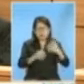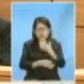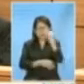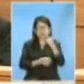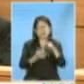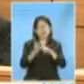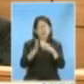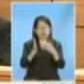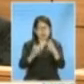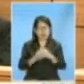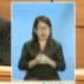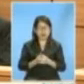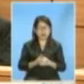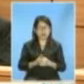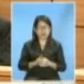อย่างไรครับ